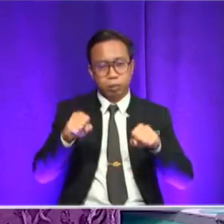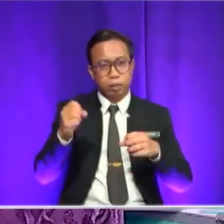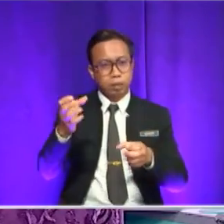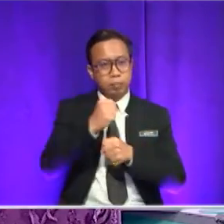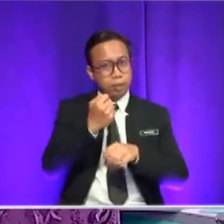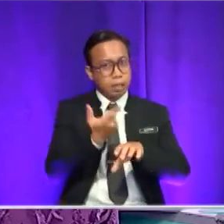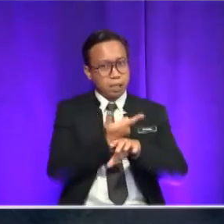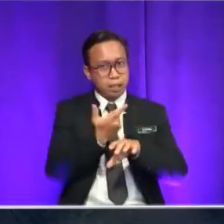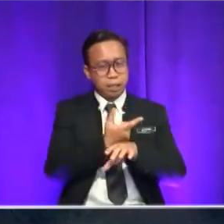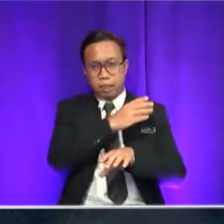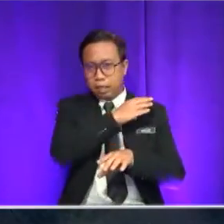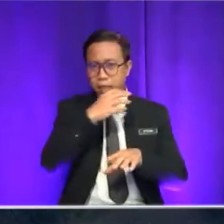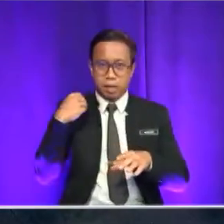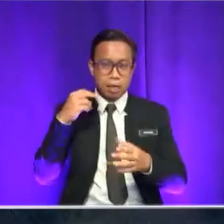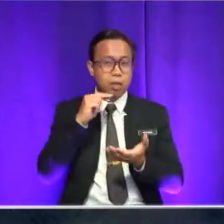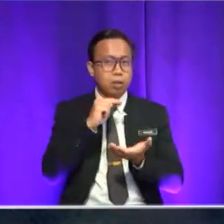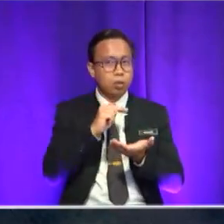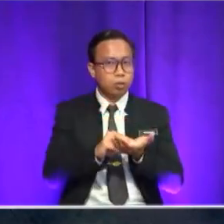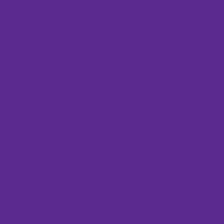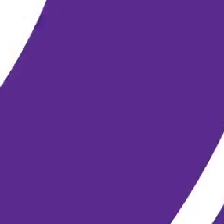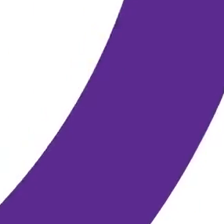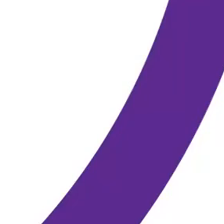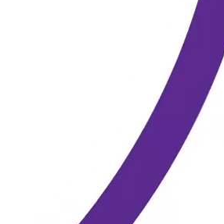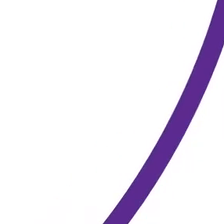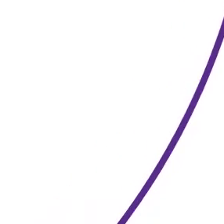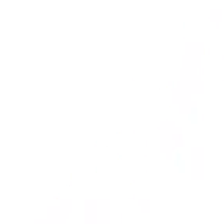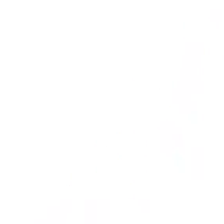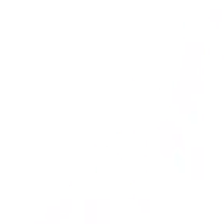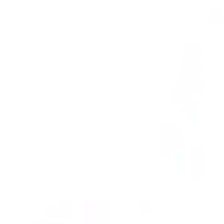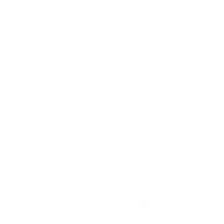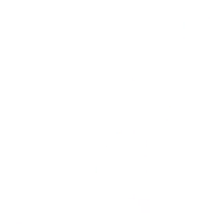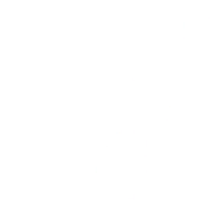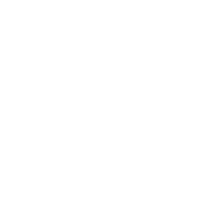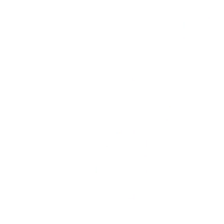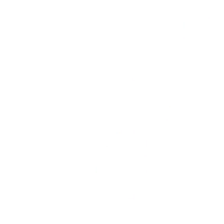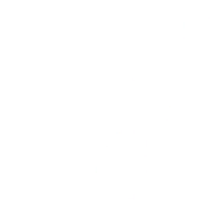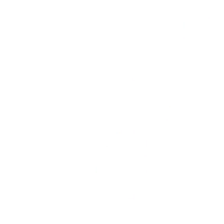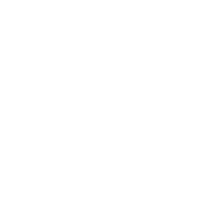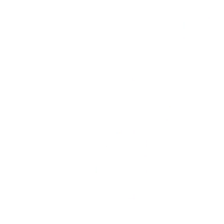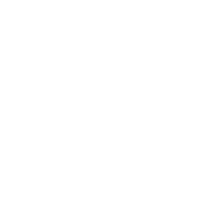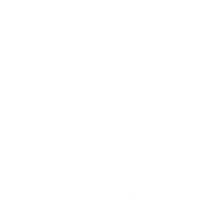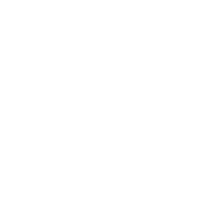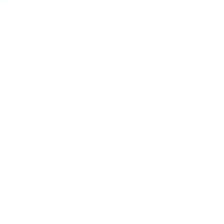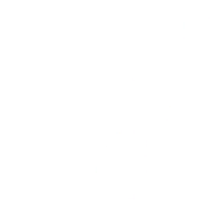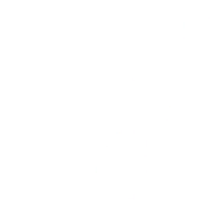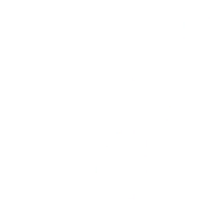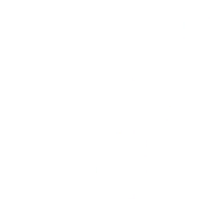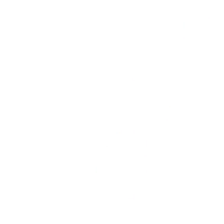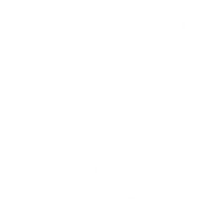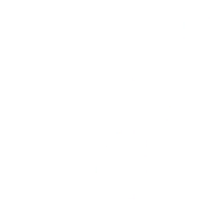latihan, ya, dan juga nota mengenai topik kita pada hari ini. Didik TV KPM.